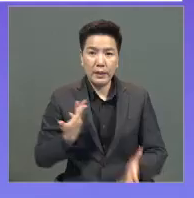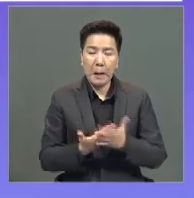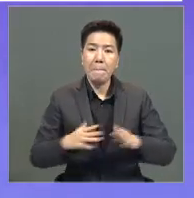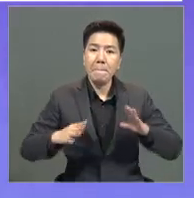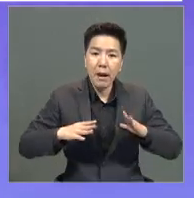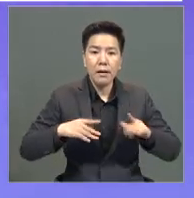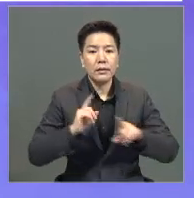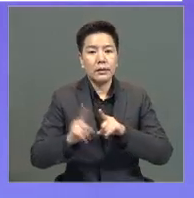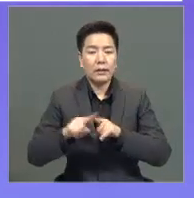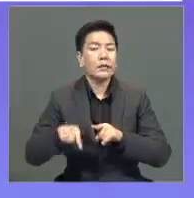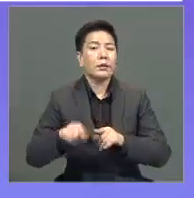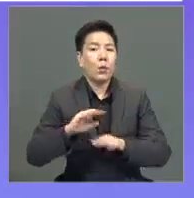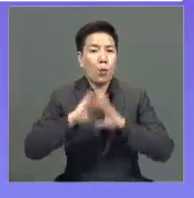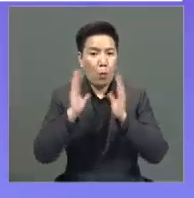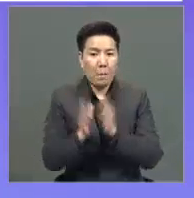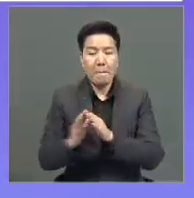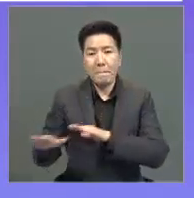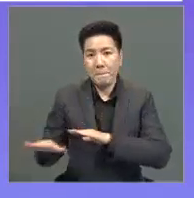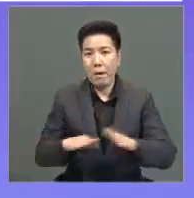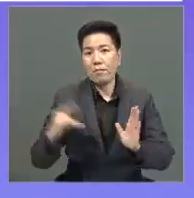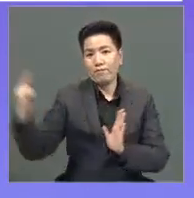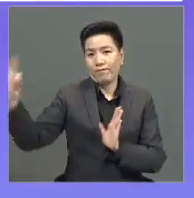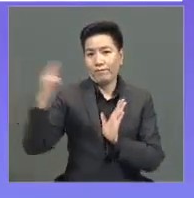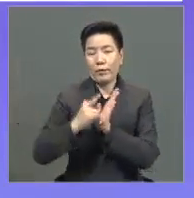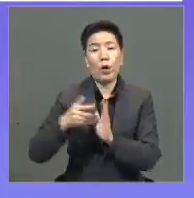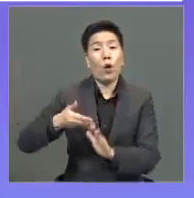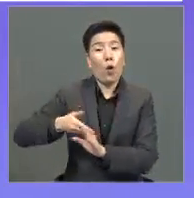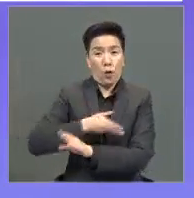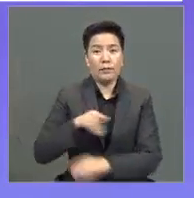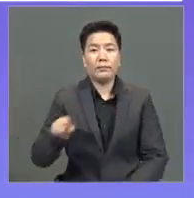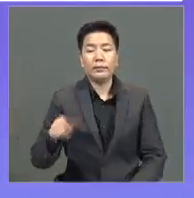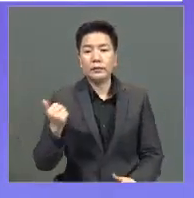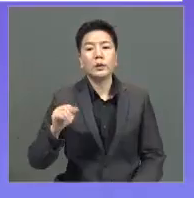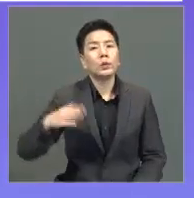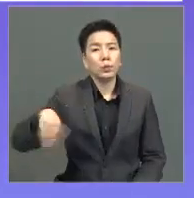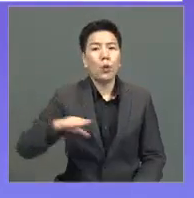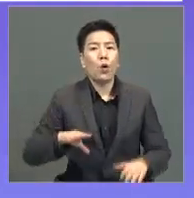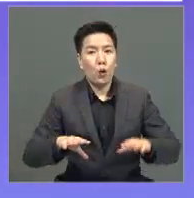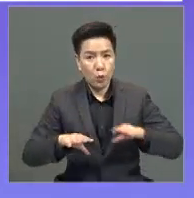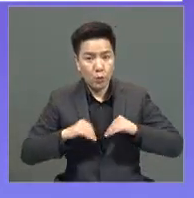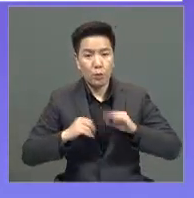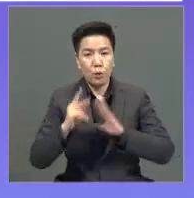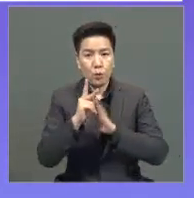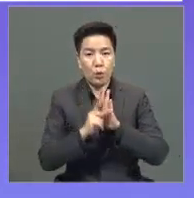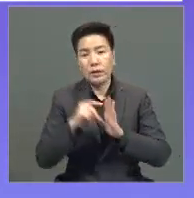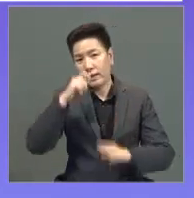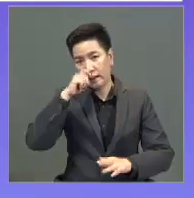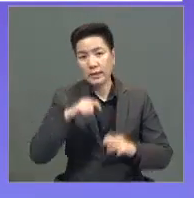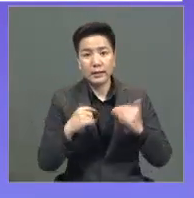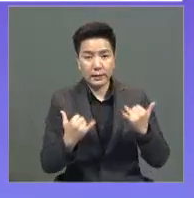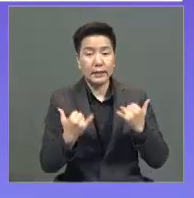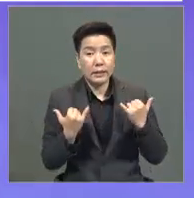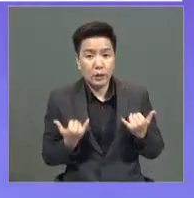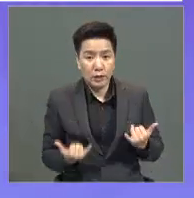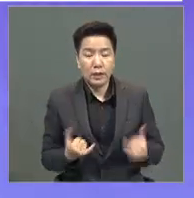าที่พักต่างๆซึ่งทุกอย่างเขาก็พร้อมก่อนที่จะเดินทางเข้ามาอีกด้วย ใช่ทั้งหมดก็ต้องยอมรับกฎเกณฑ์กฎกติกาของบ้านเราด้วยนะคะ